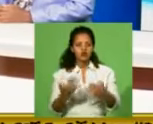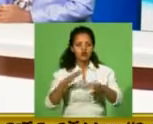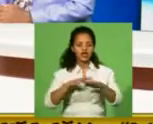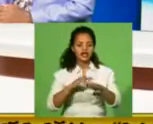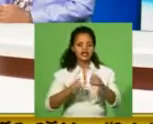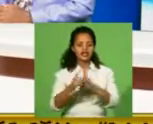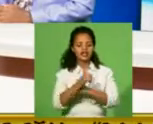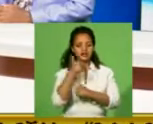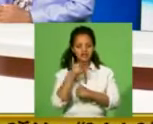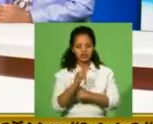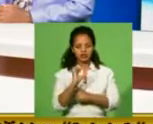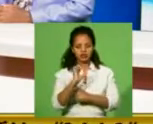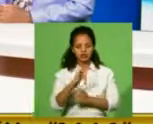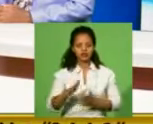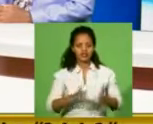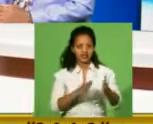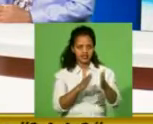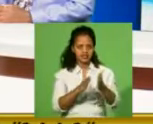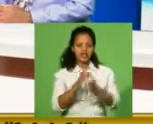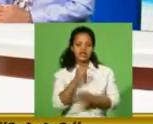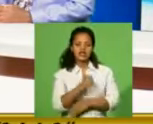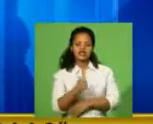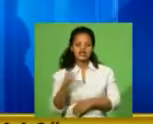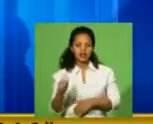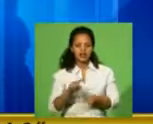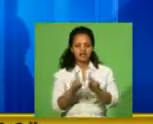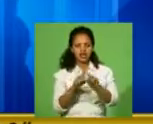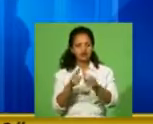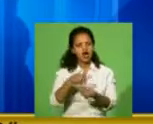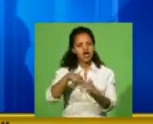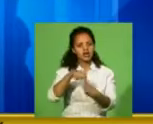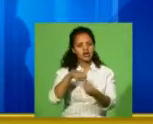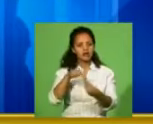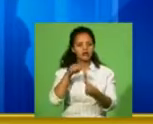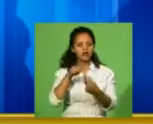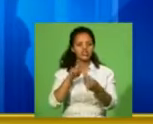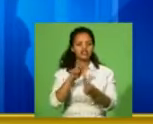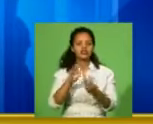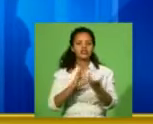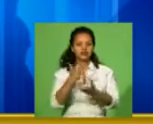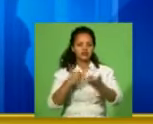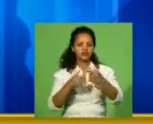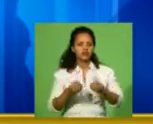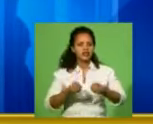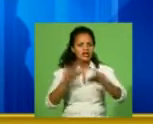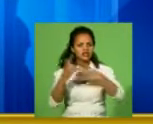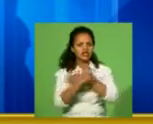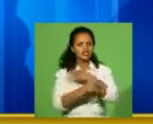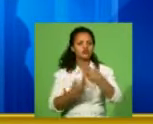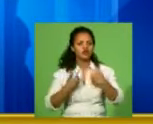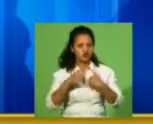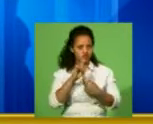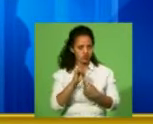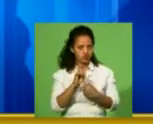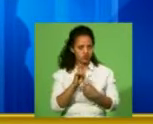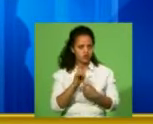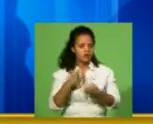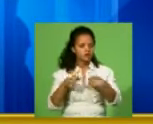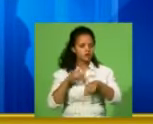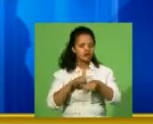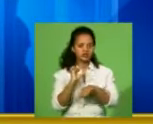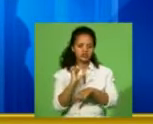ሲል በተወሰነ መልኩ ዳሰነዋል። ከአዲስ አበባ እንደዚህ ከተለያዩ አካባቢዎች ላይ ወደ ደቡብ ክልል የሚመጡ በርካታ ዜጎች አሉና በሚመጡ ሰዓት